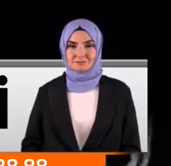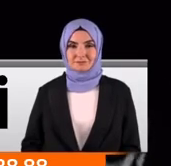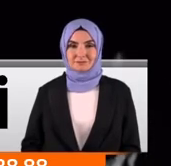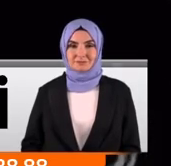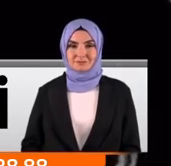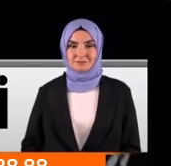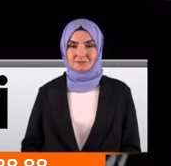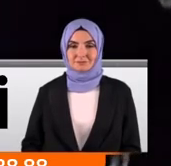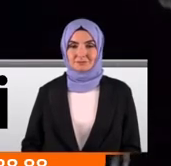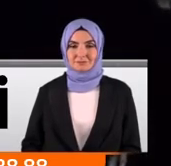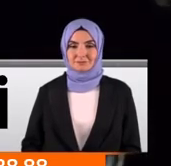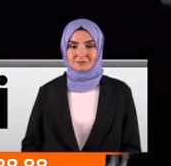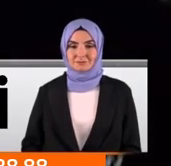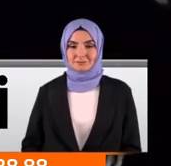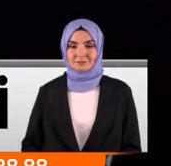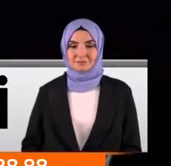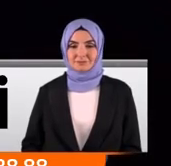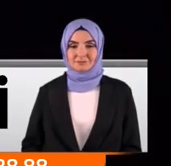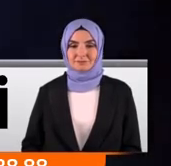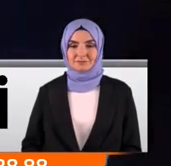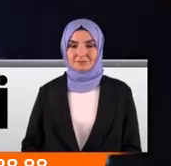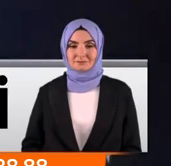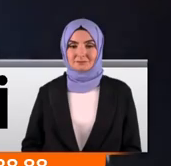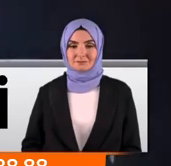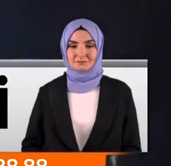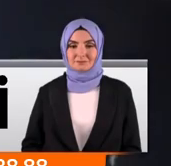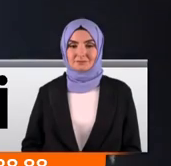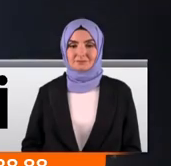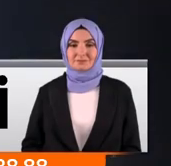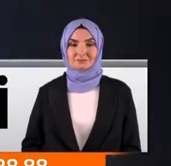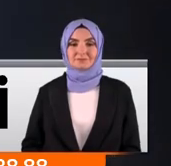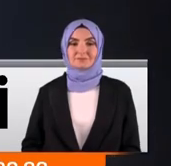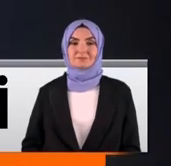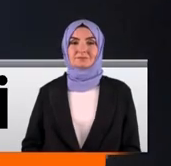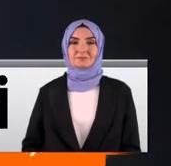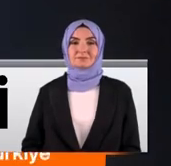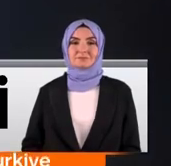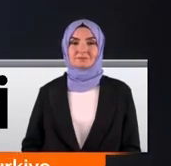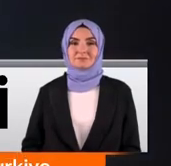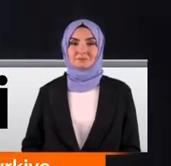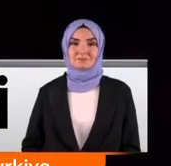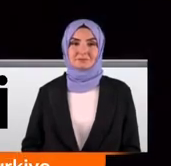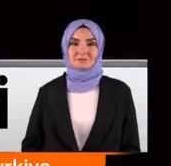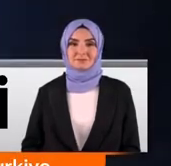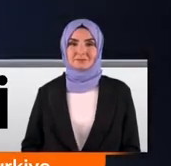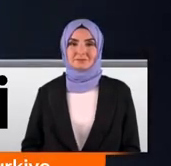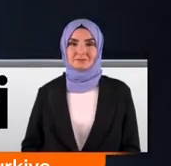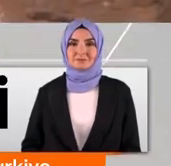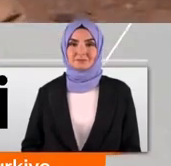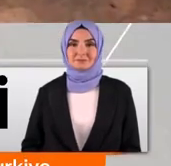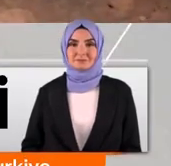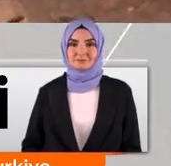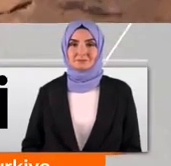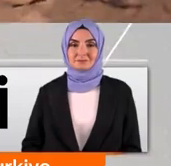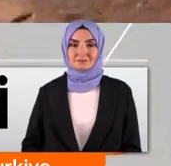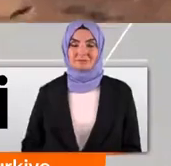ama akıl mantık almıyor. İnsanın zor geçtiği bu noktada nasıl kazı yapmışlar, nasıl altın ve define aramışlar.